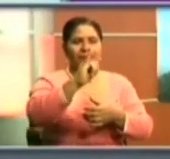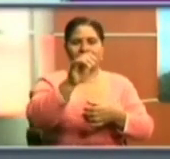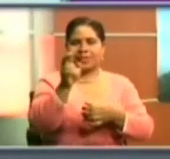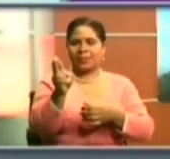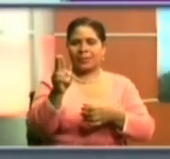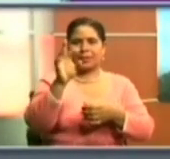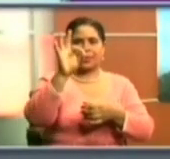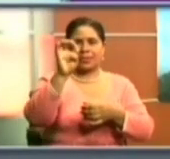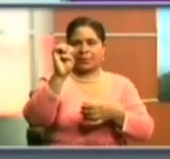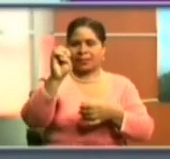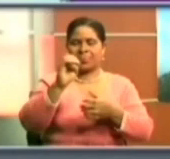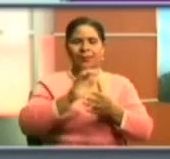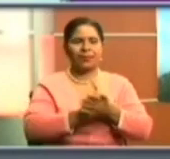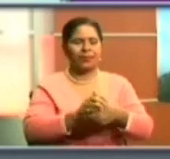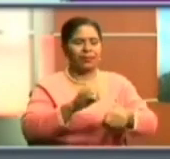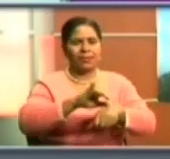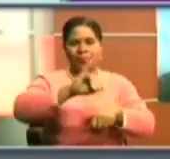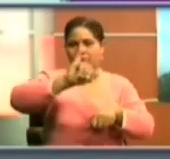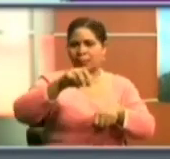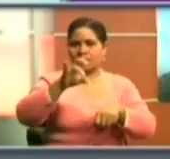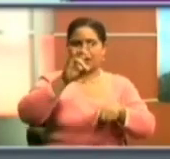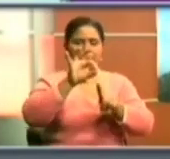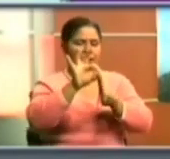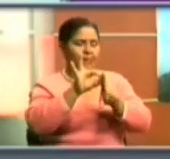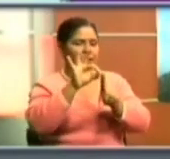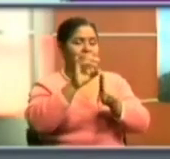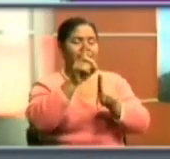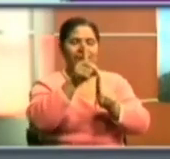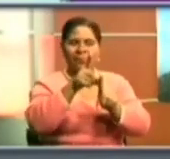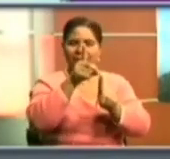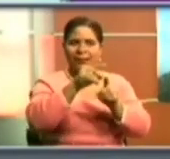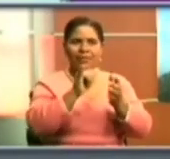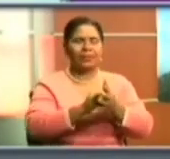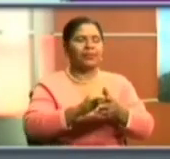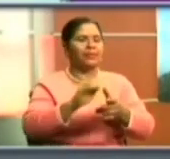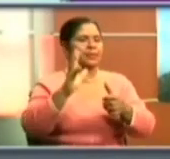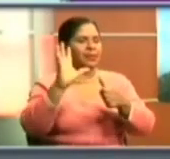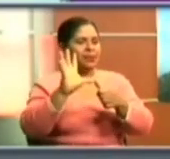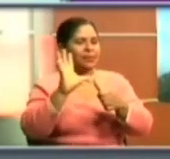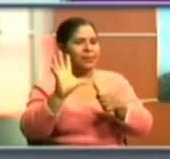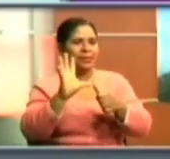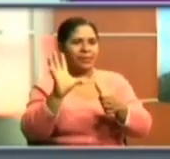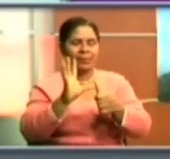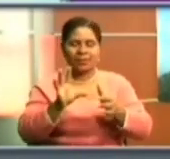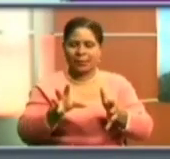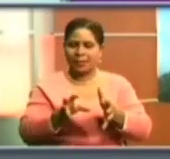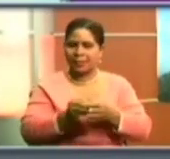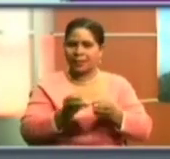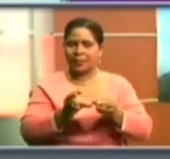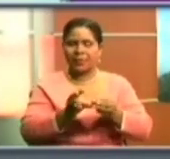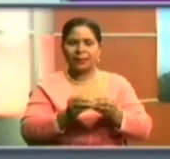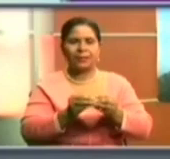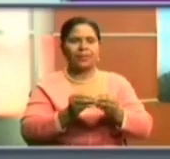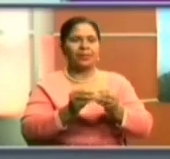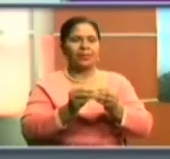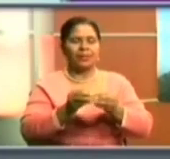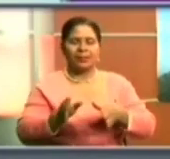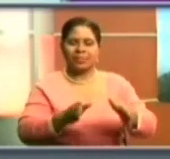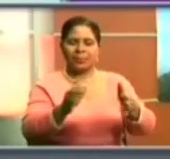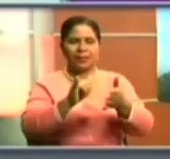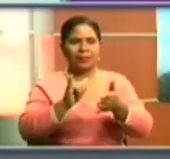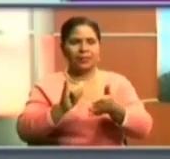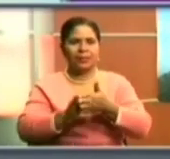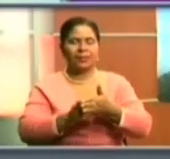et informatique, lancé jeudi 7 décembre, 5e recensement général population et habitat.